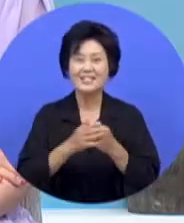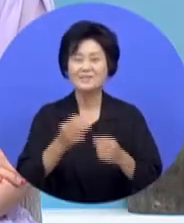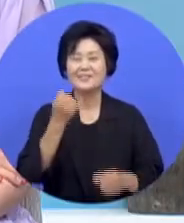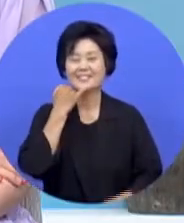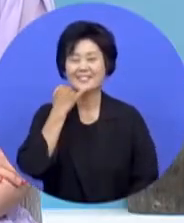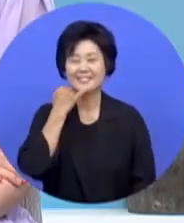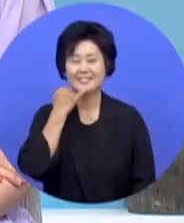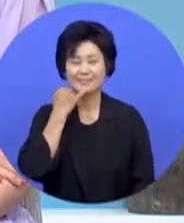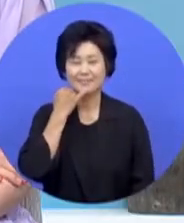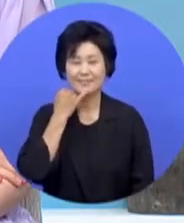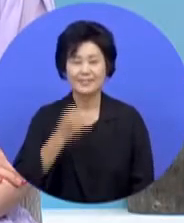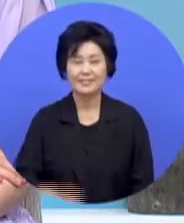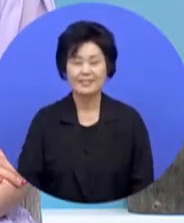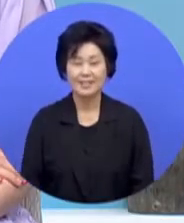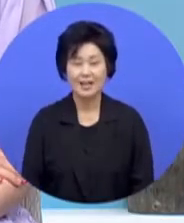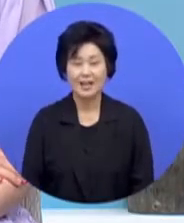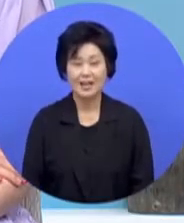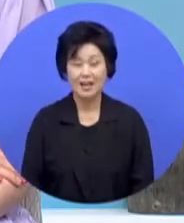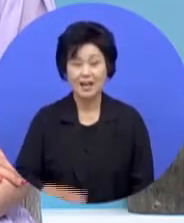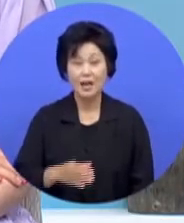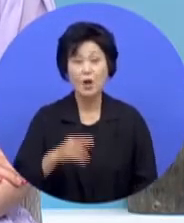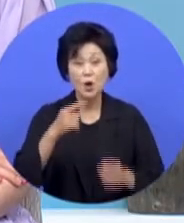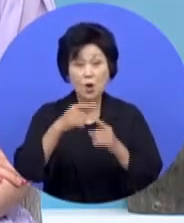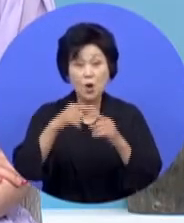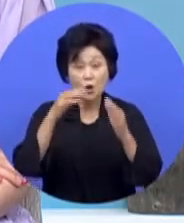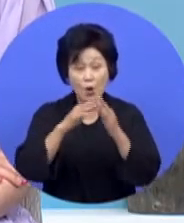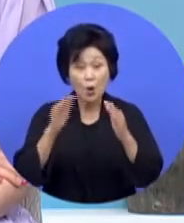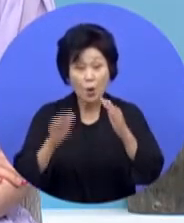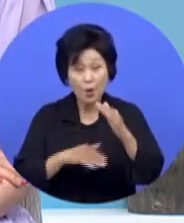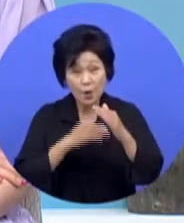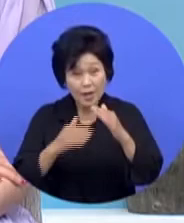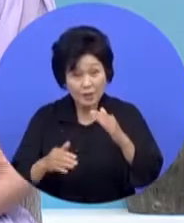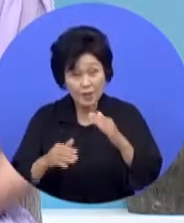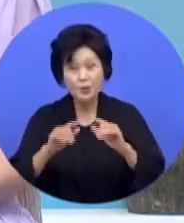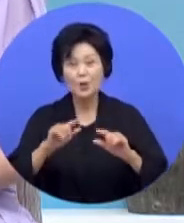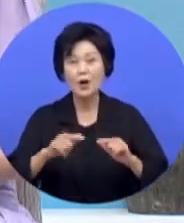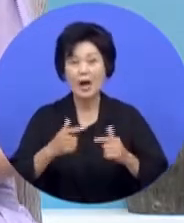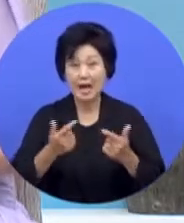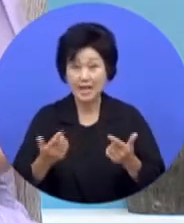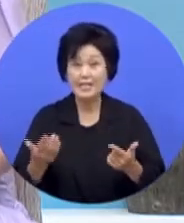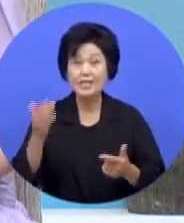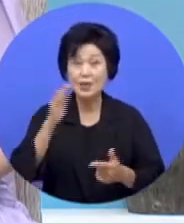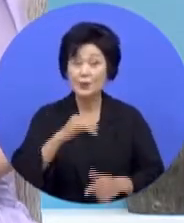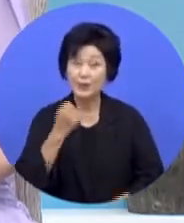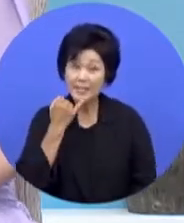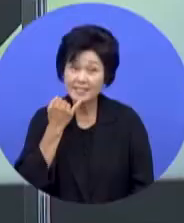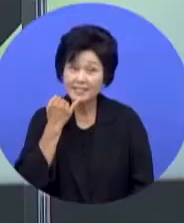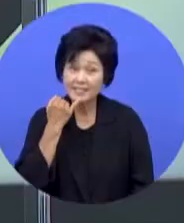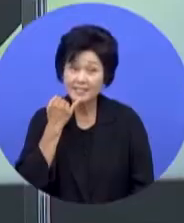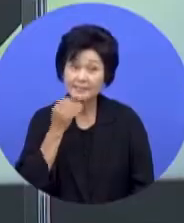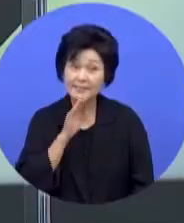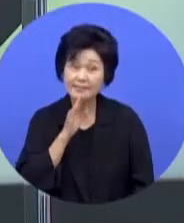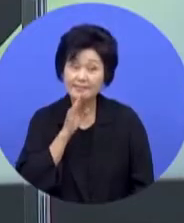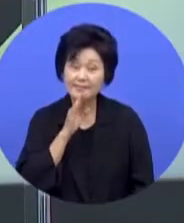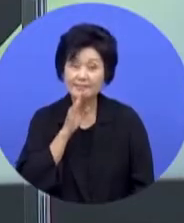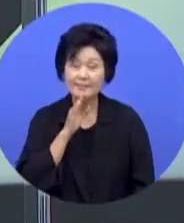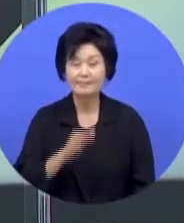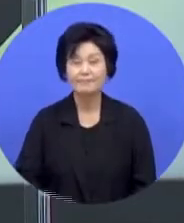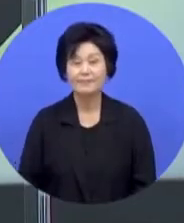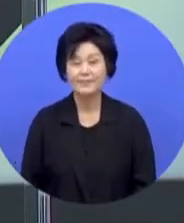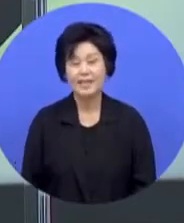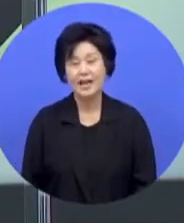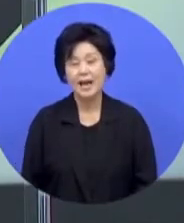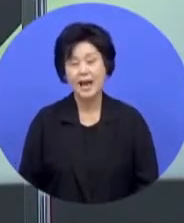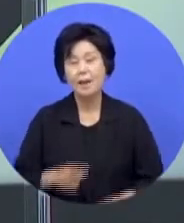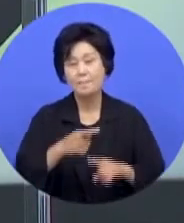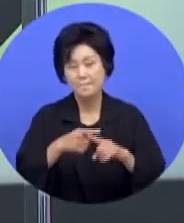꼭 성도 아니더라도. 그렇죠. 그렇죠. 예, 예. 그래, 그러면 되는 거예요. 그죠? 지금 분포는 절반 정도는 저희 교회 학생이고, 네네.